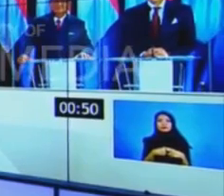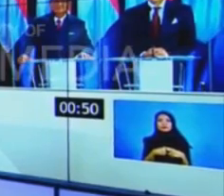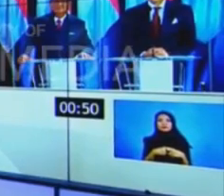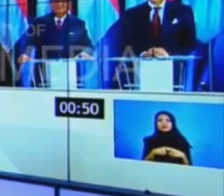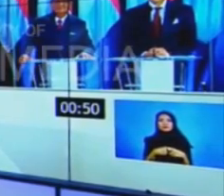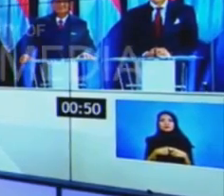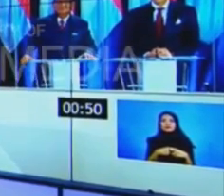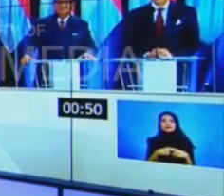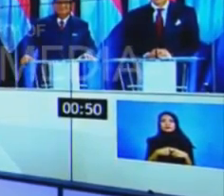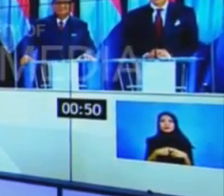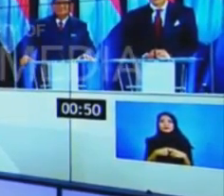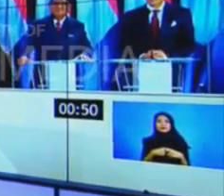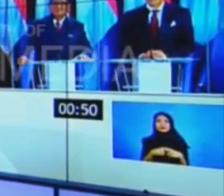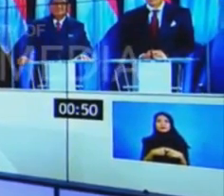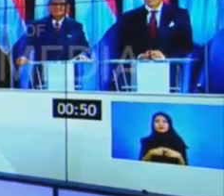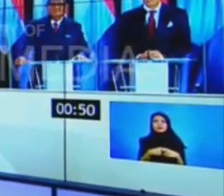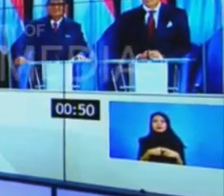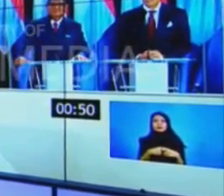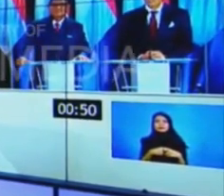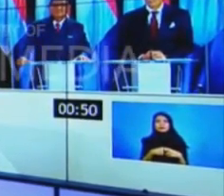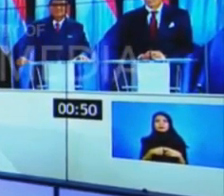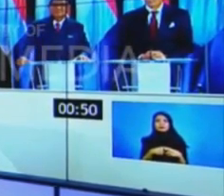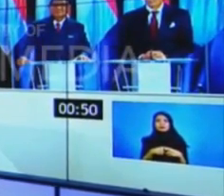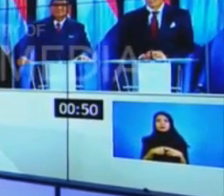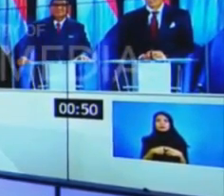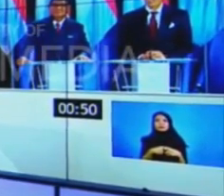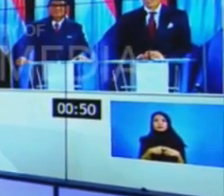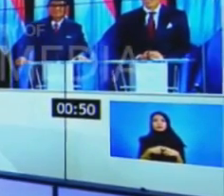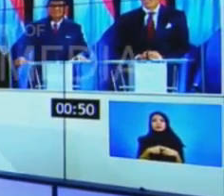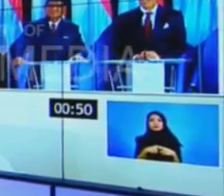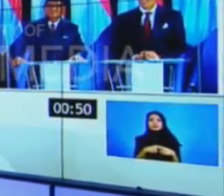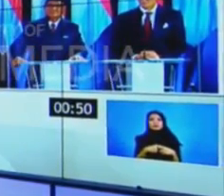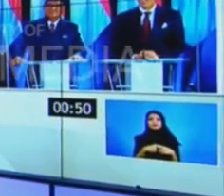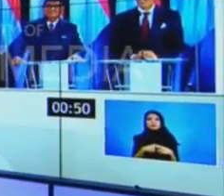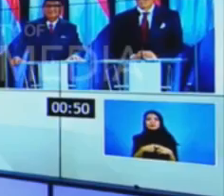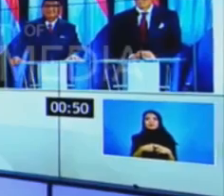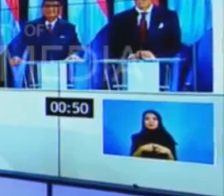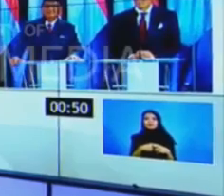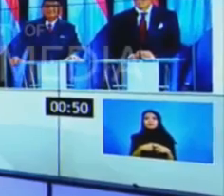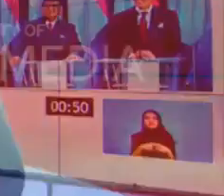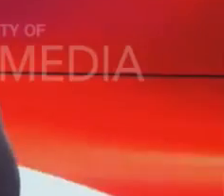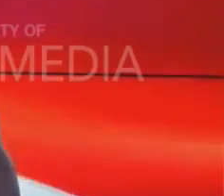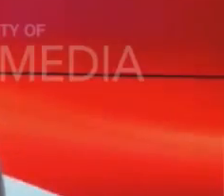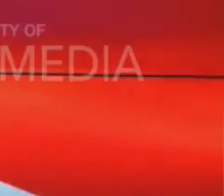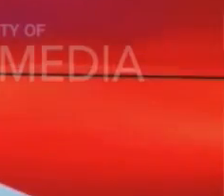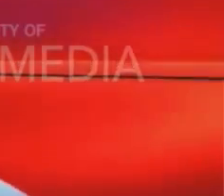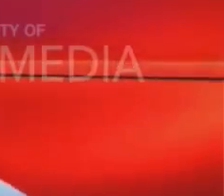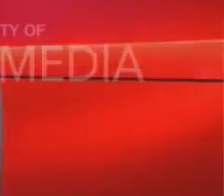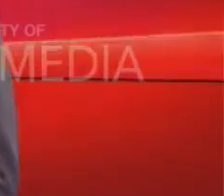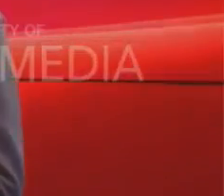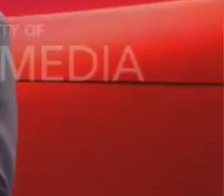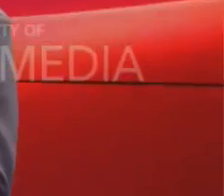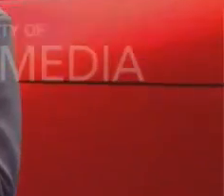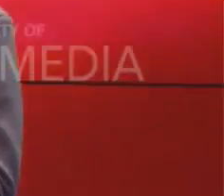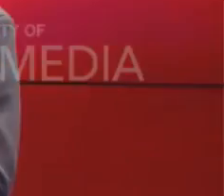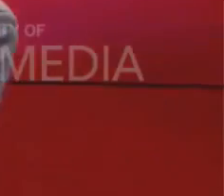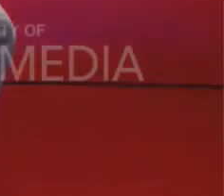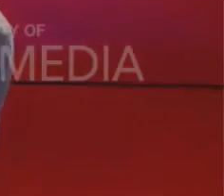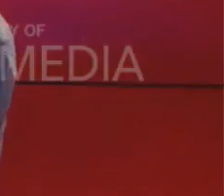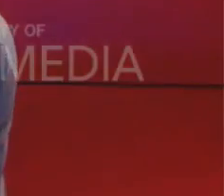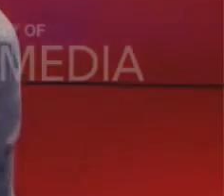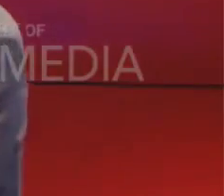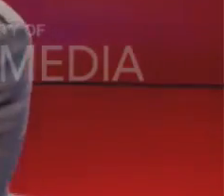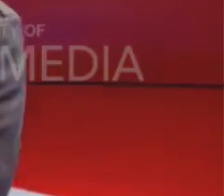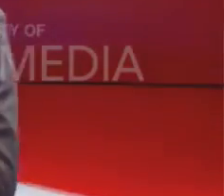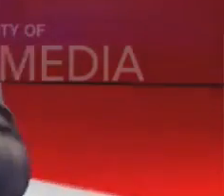semacamnya dan habis itu begitu dikeluarkan dia ke belakang gini menyembunyikan lagi e hiding lagi kayak gini gimana Tapi tapi